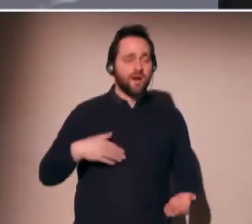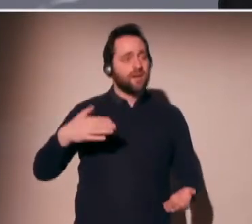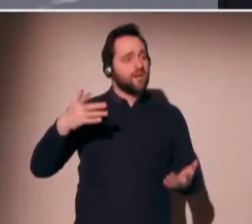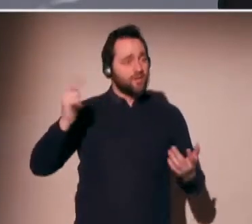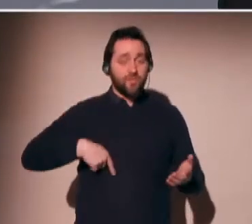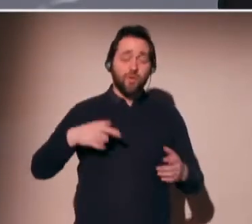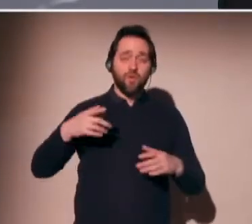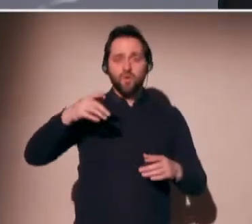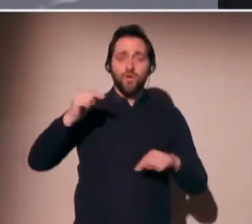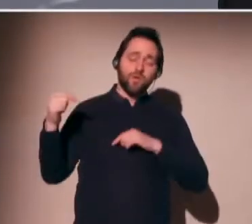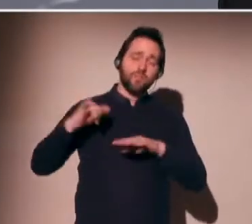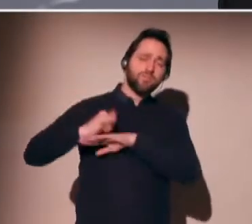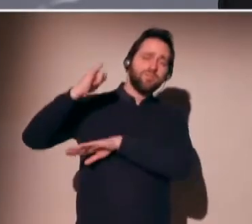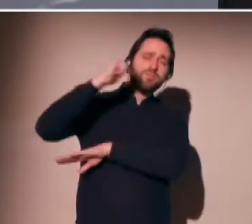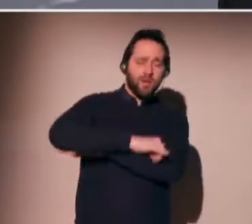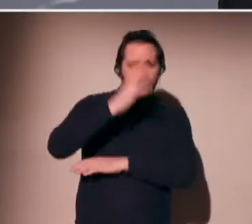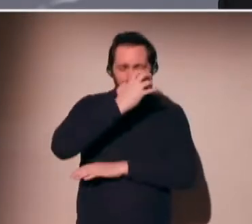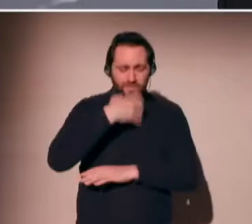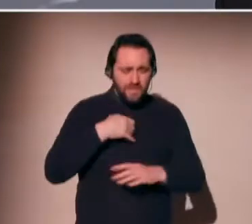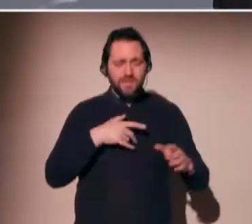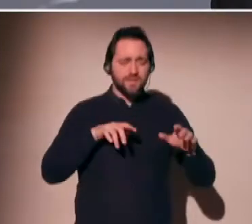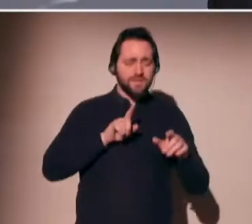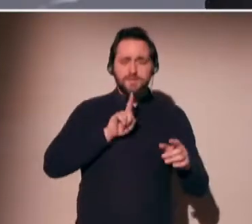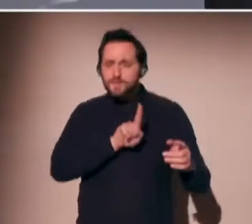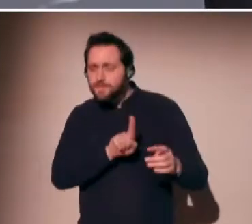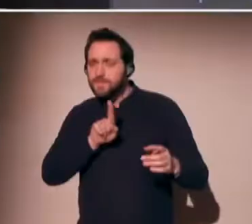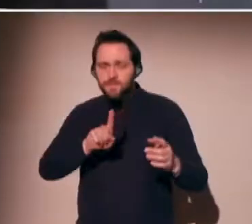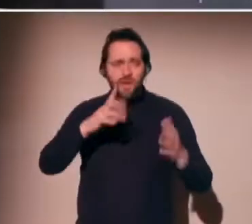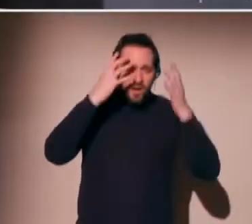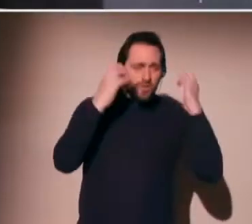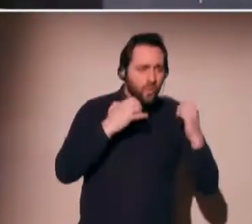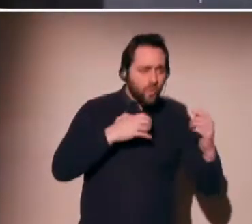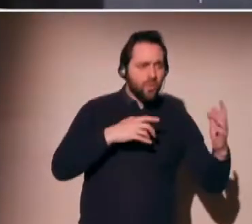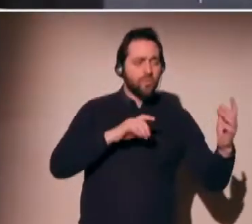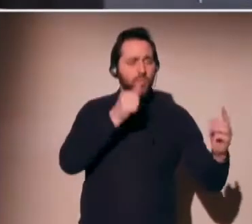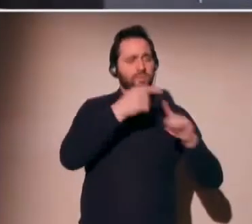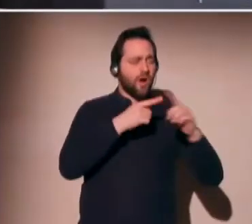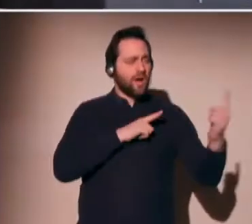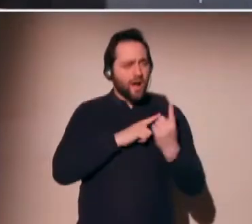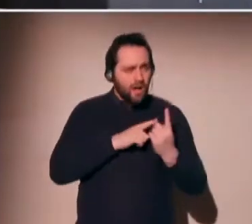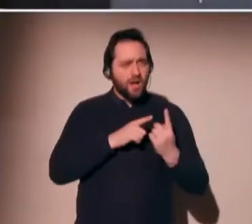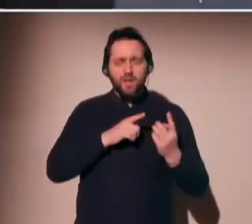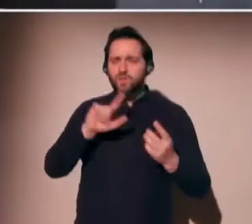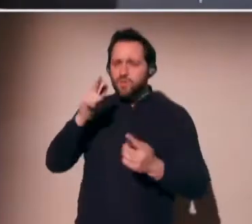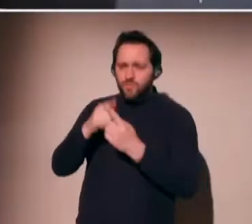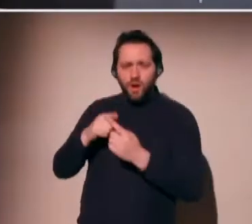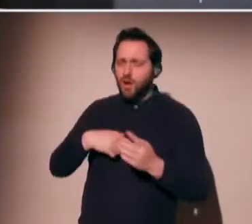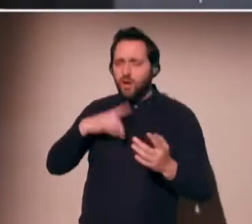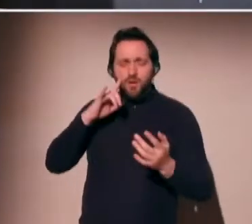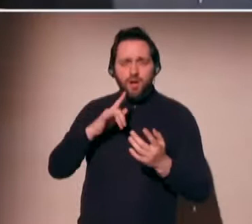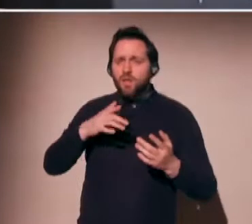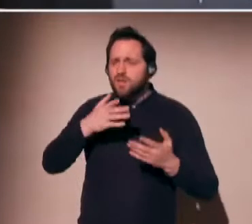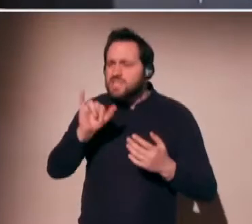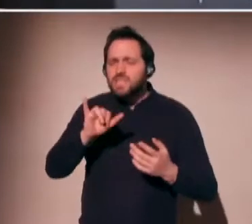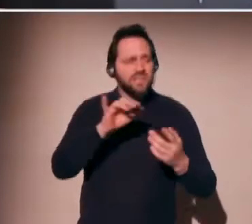vous avez peu de chances de survivre. Et de toute évidence, il va falloir fonctionner avec beaucoup moins de données, donc, d'une